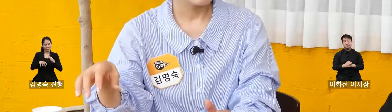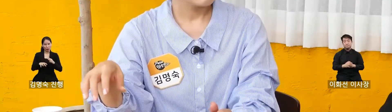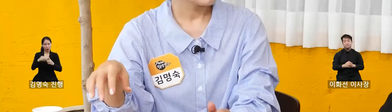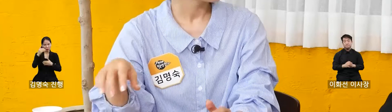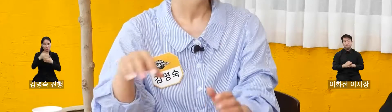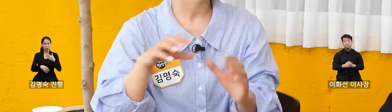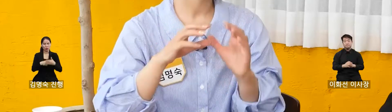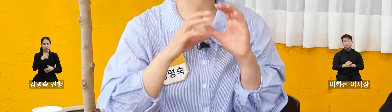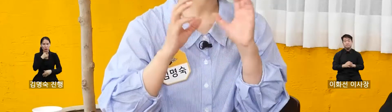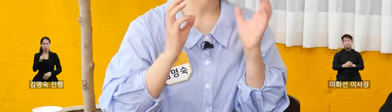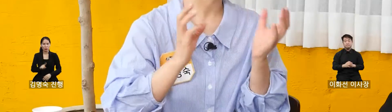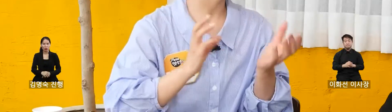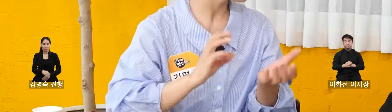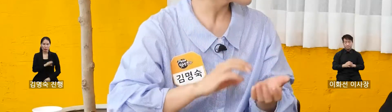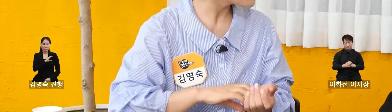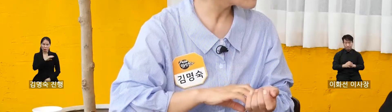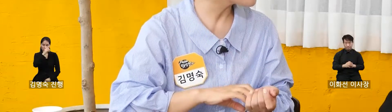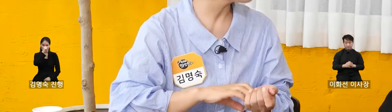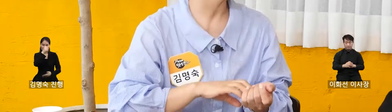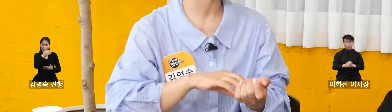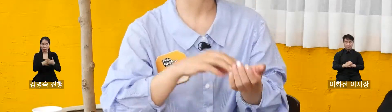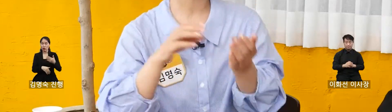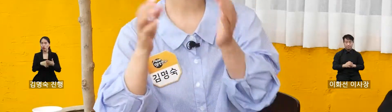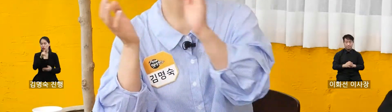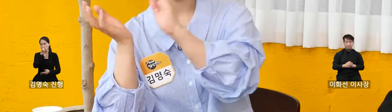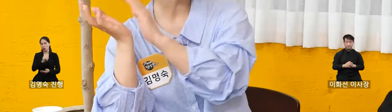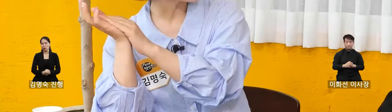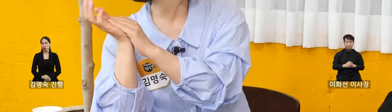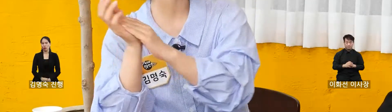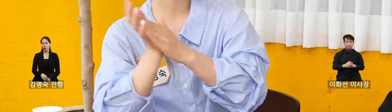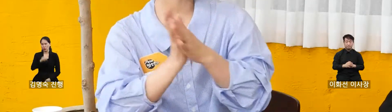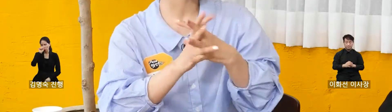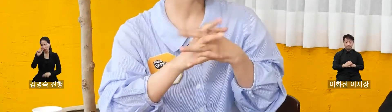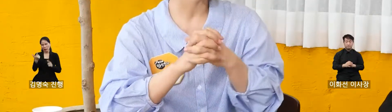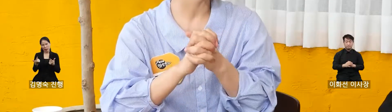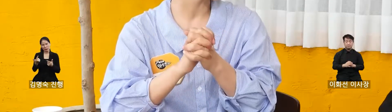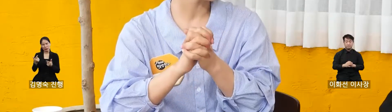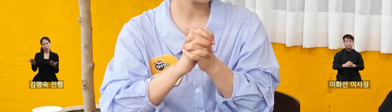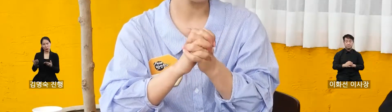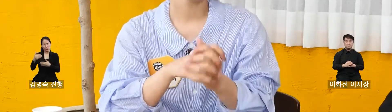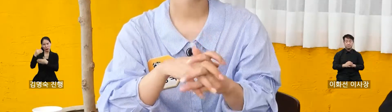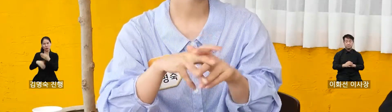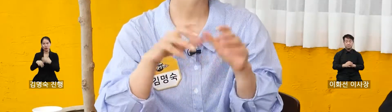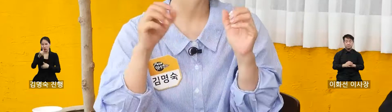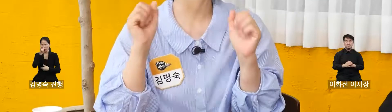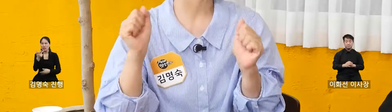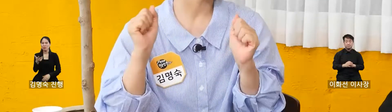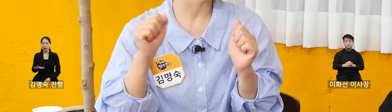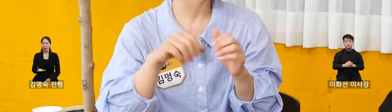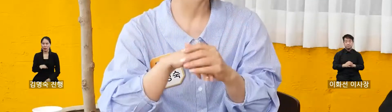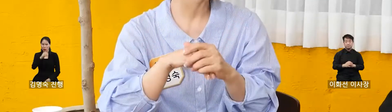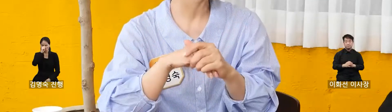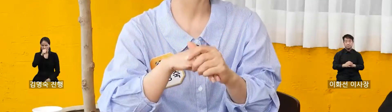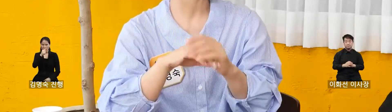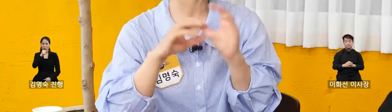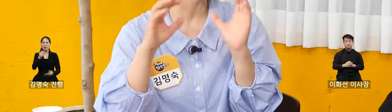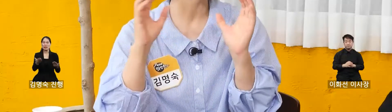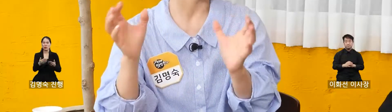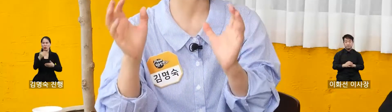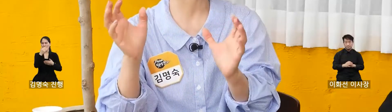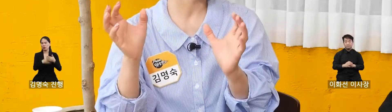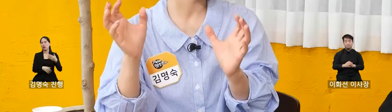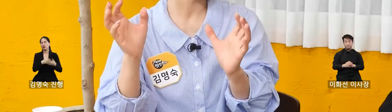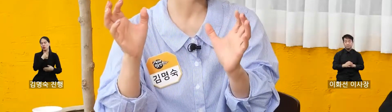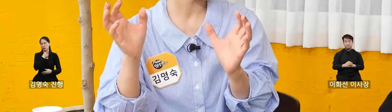사실은 이름이 좋게 남겨질 수도 있는 그렇죠. 거고 안 좋게 남겨질 수도 있는 건데 정말 좋게 남겨지고 싶은